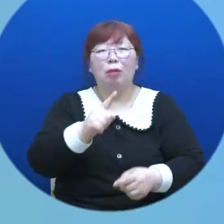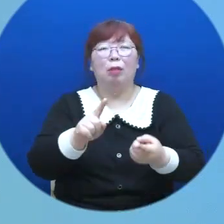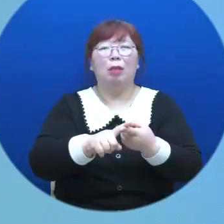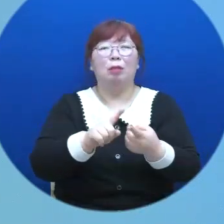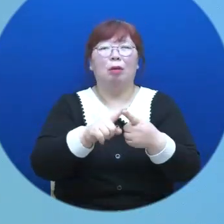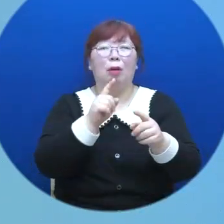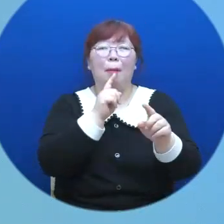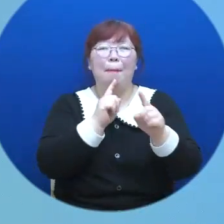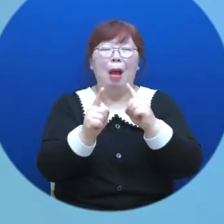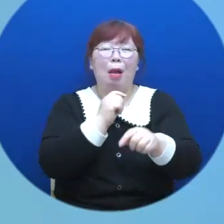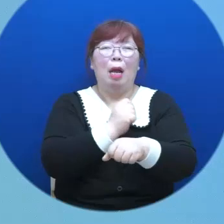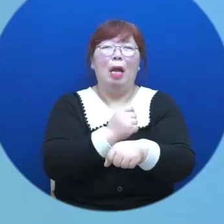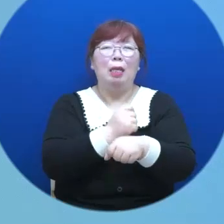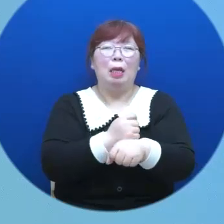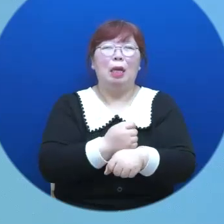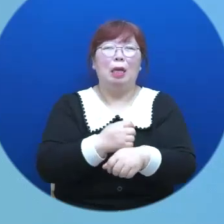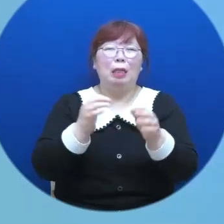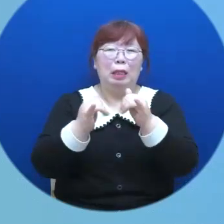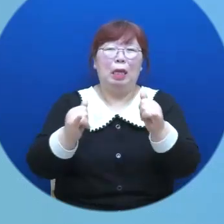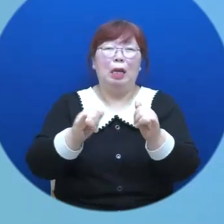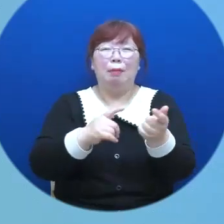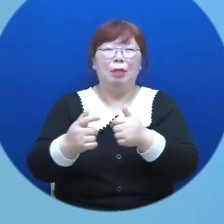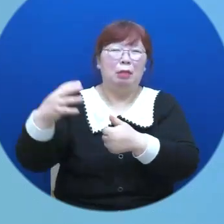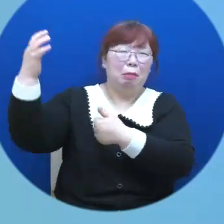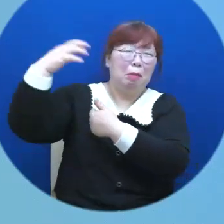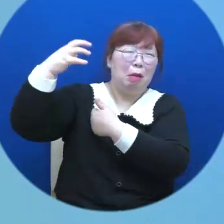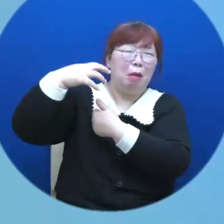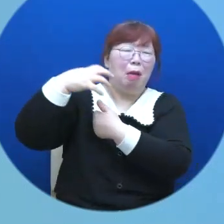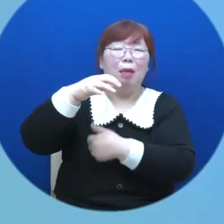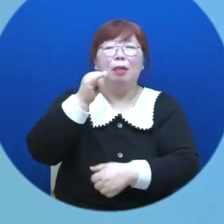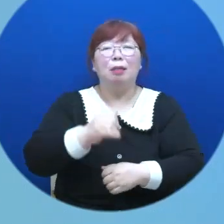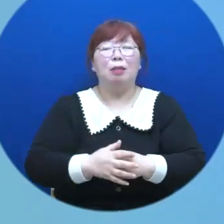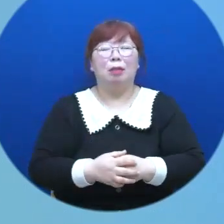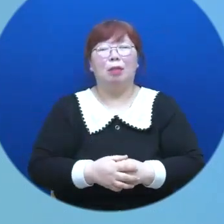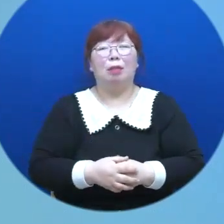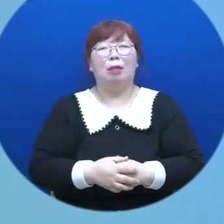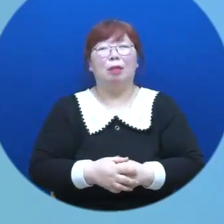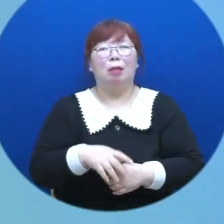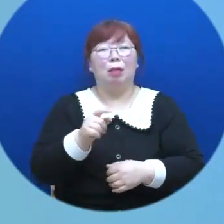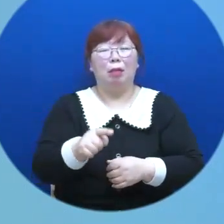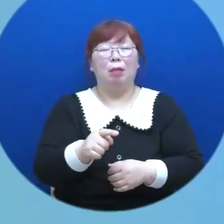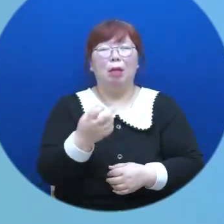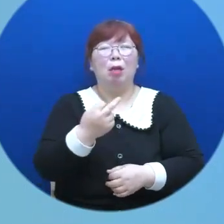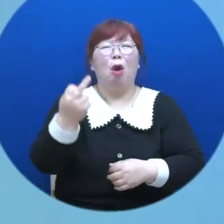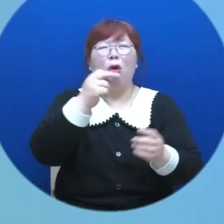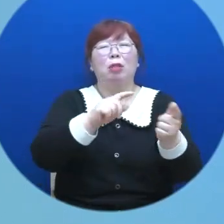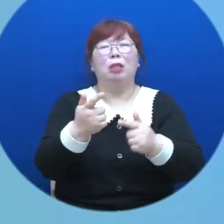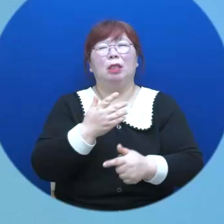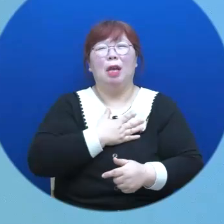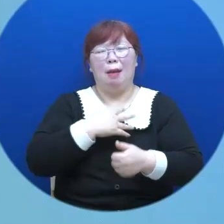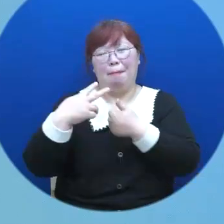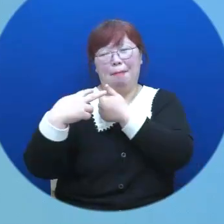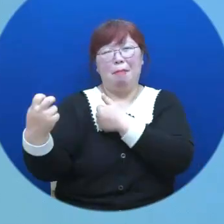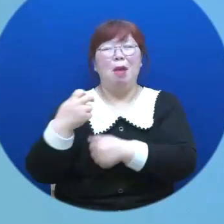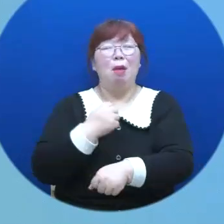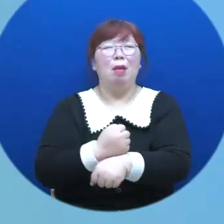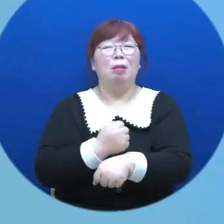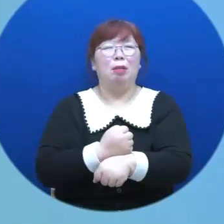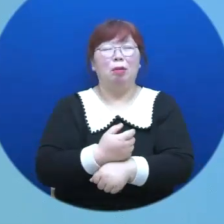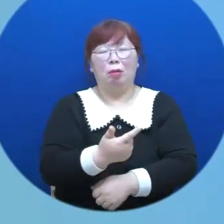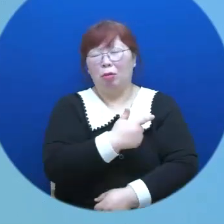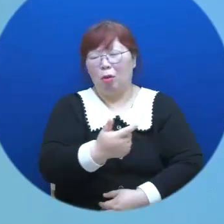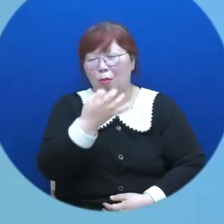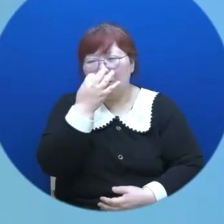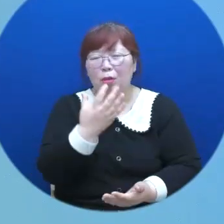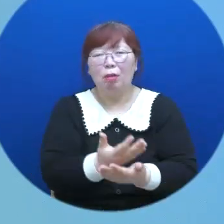몰라. 개 꿈꿔가지고 너희들 나한테 협박하는 거냐? 그래가지고 얼마나 형들이 자기 미워해. 너무 힘들었어, 꿈